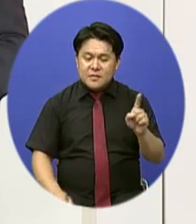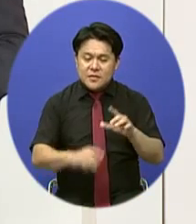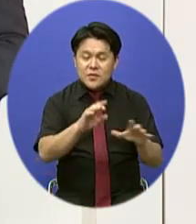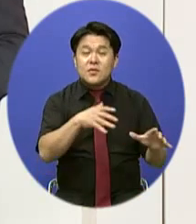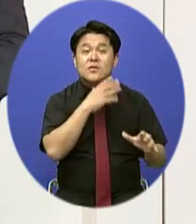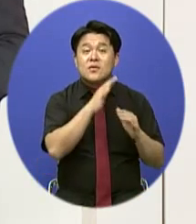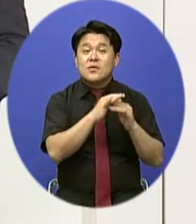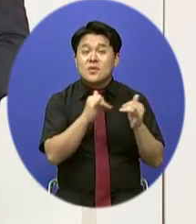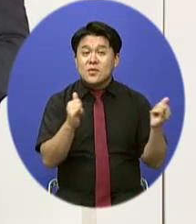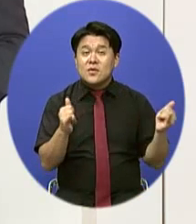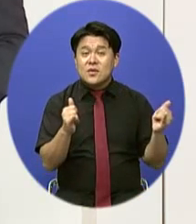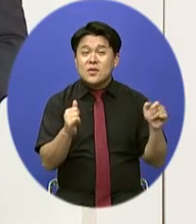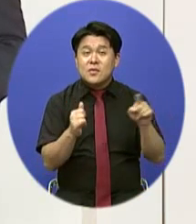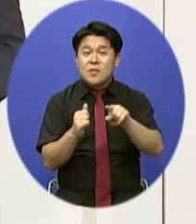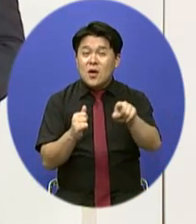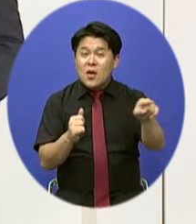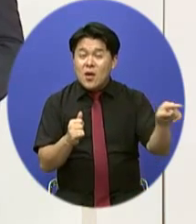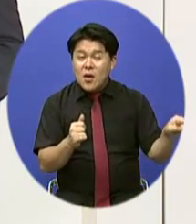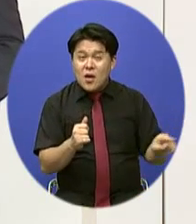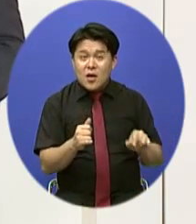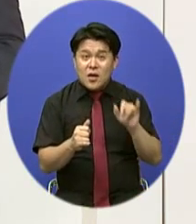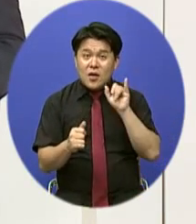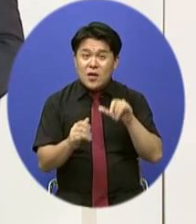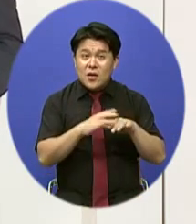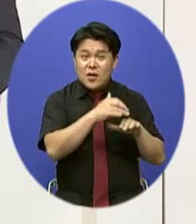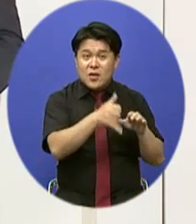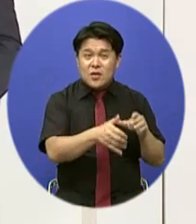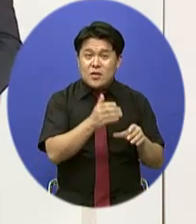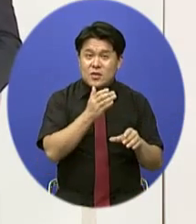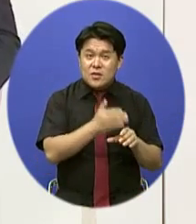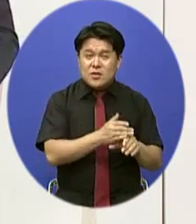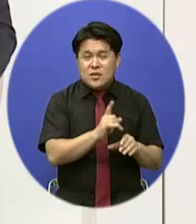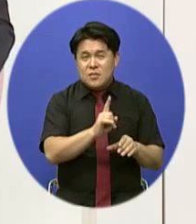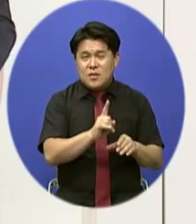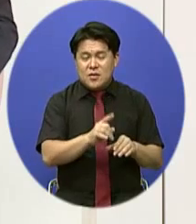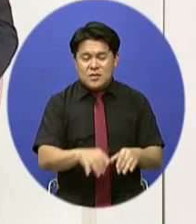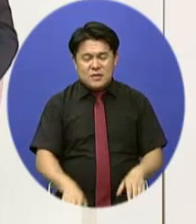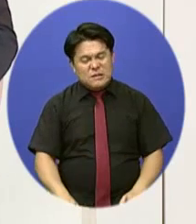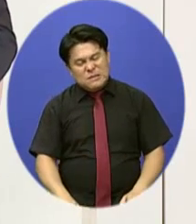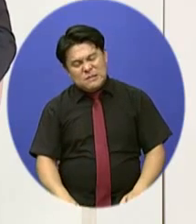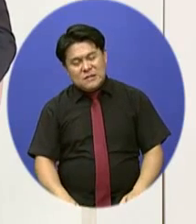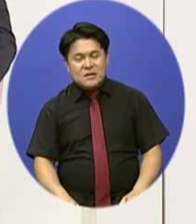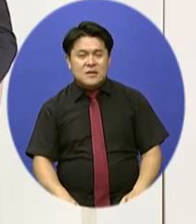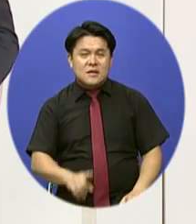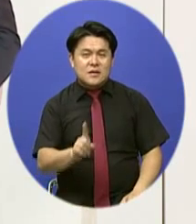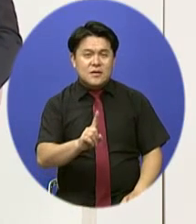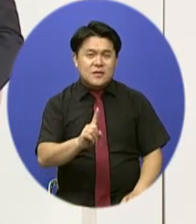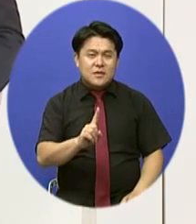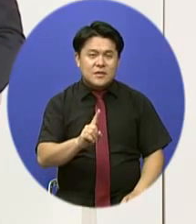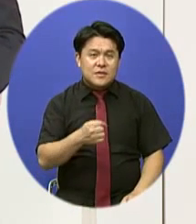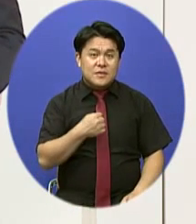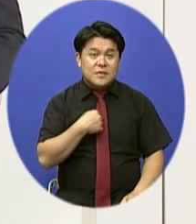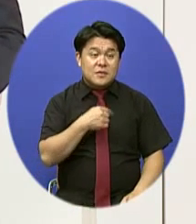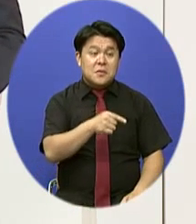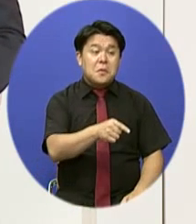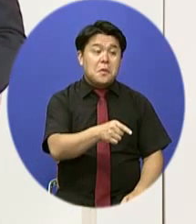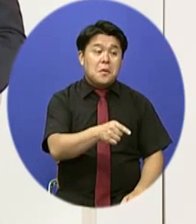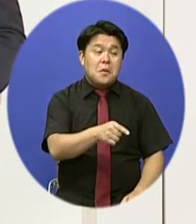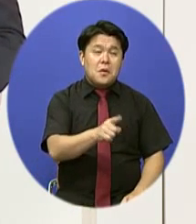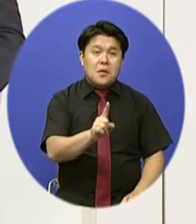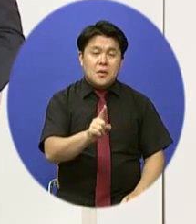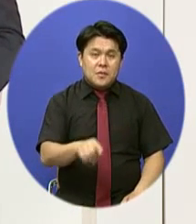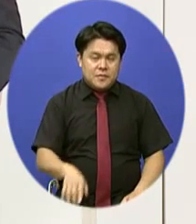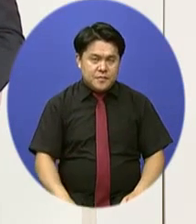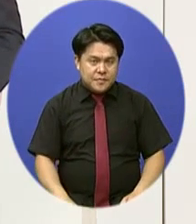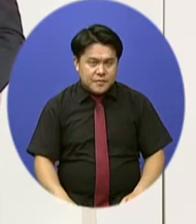어른들이 농사를 짓시다가 네. 그 잡초 끝이 남은 거를 네. 병원에 싣고 나오세요. 그 이제 오전이